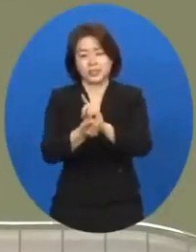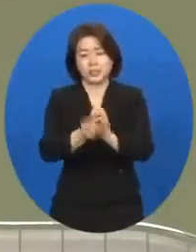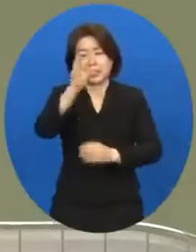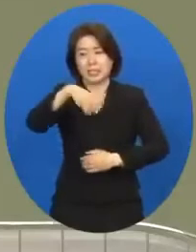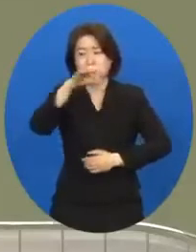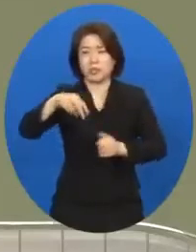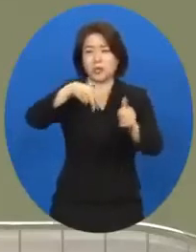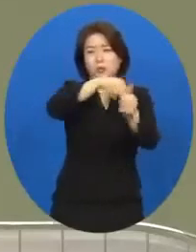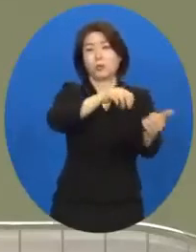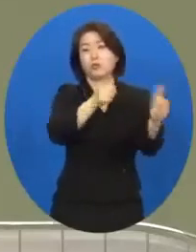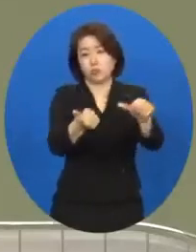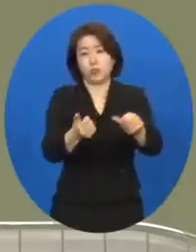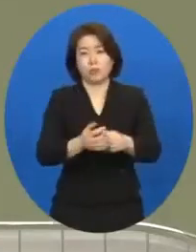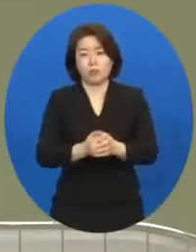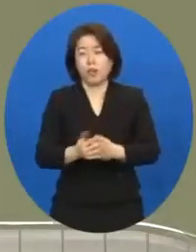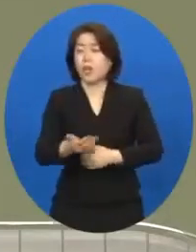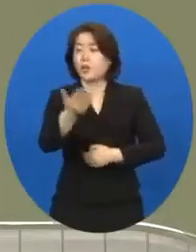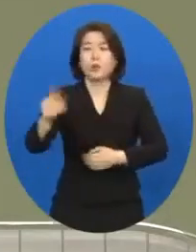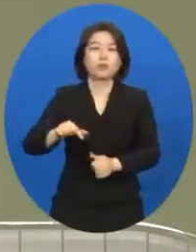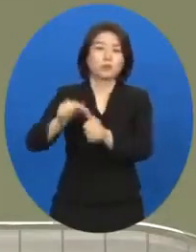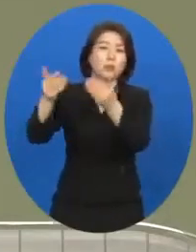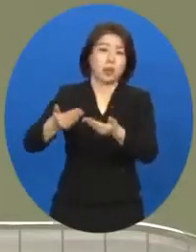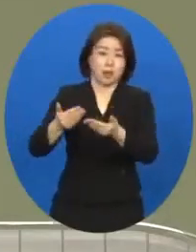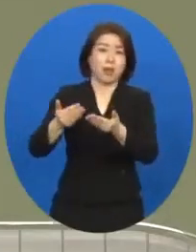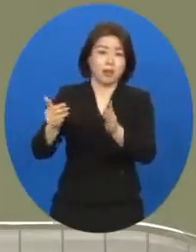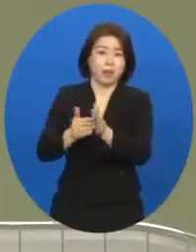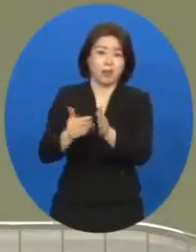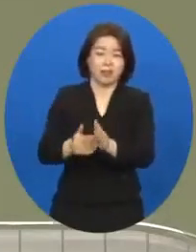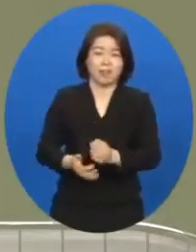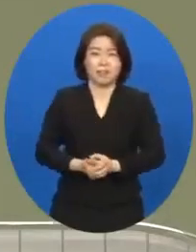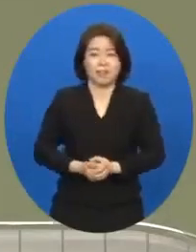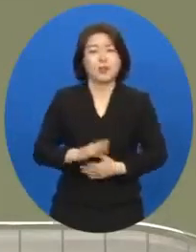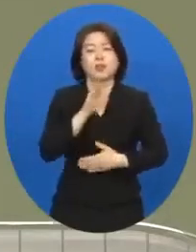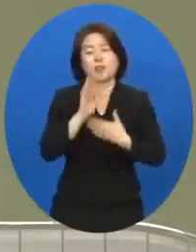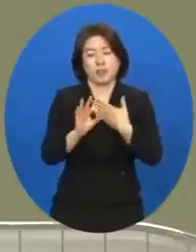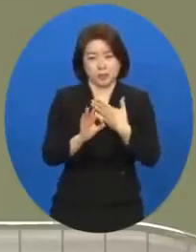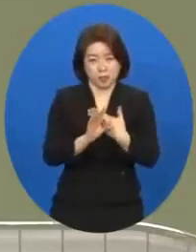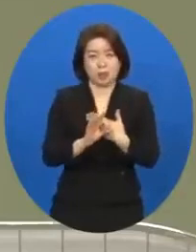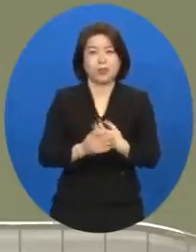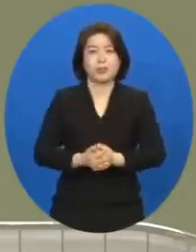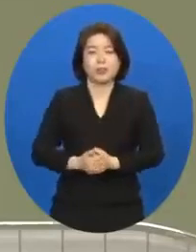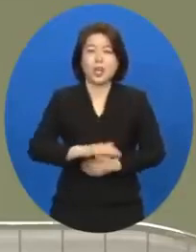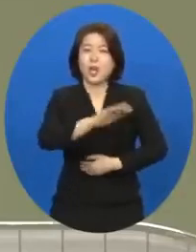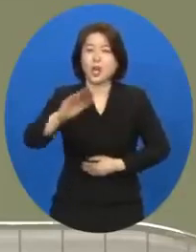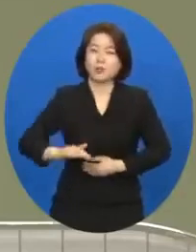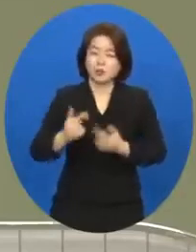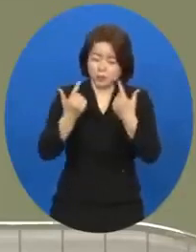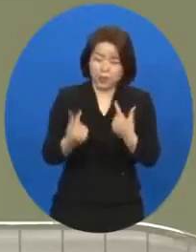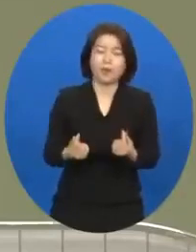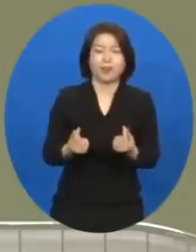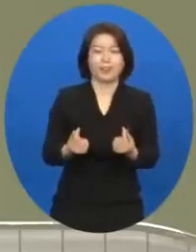죽으셔서 여러분이 구원받은 사람이죠. 그렇다면 우리도